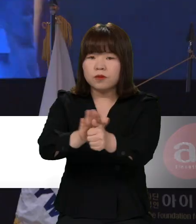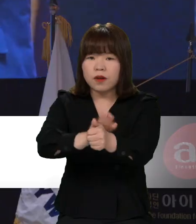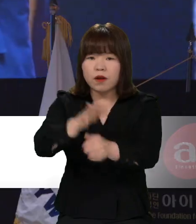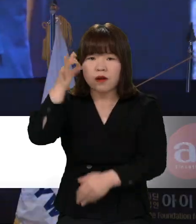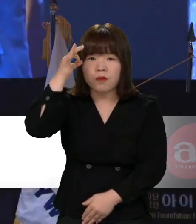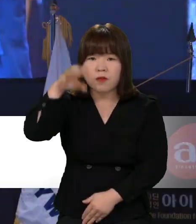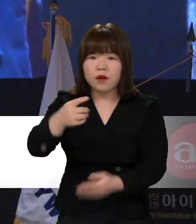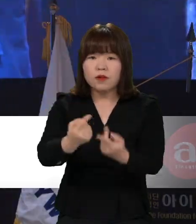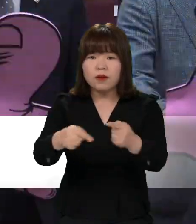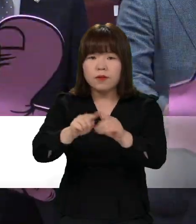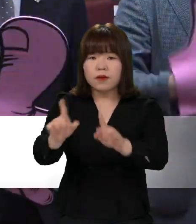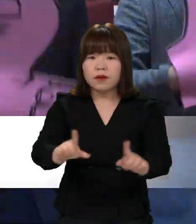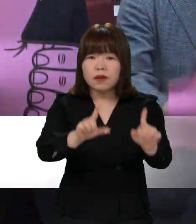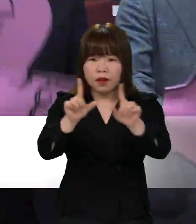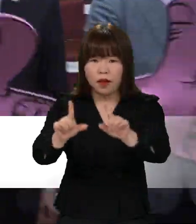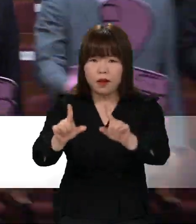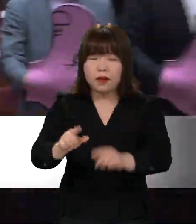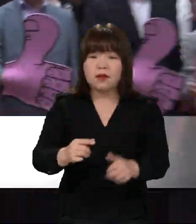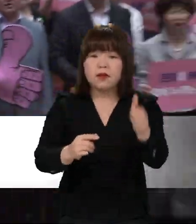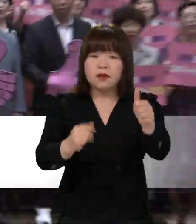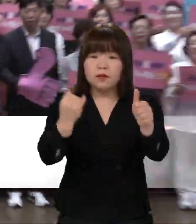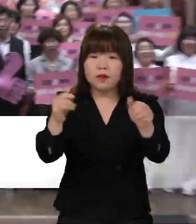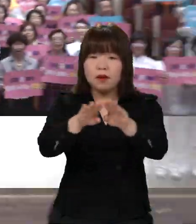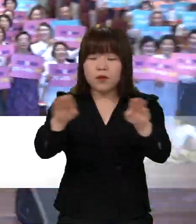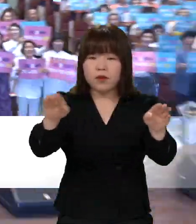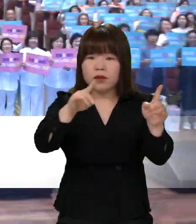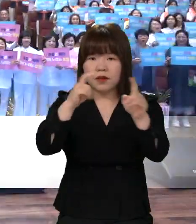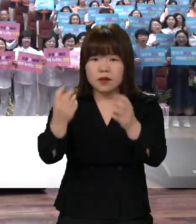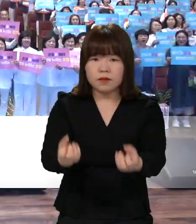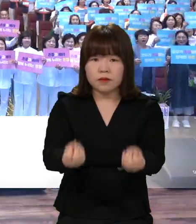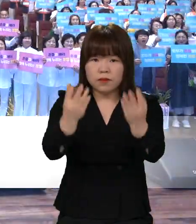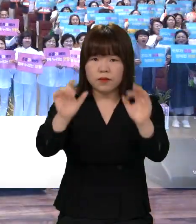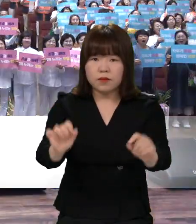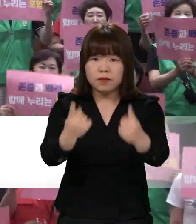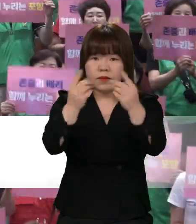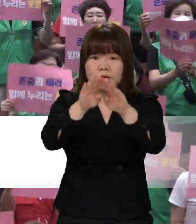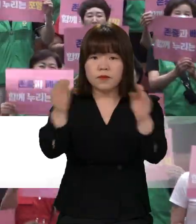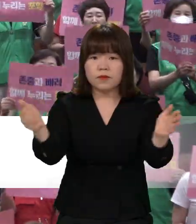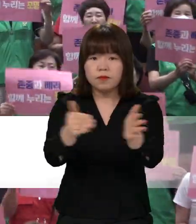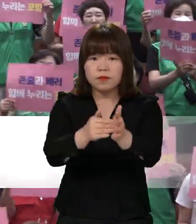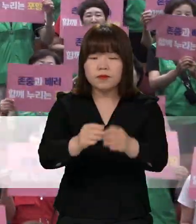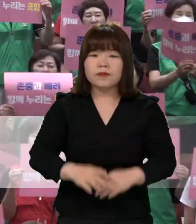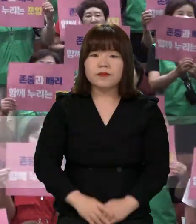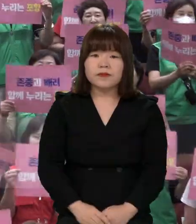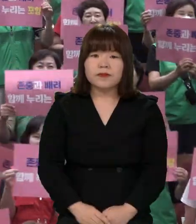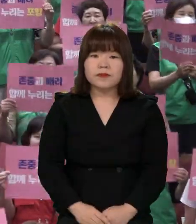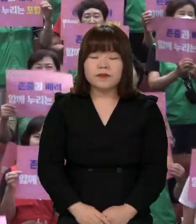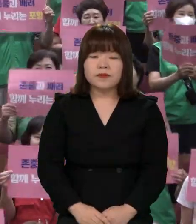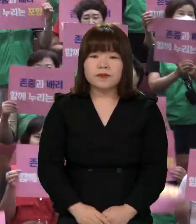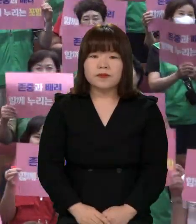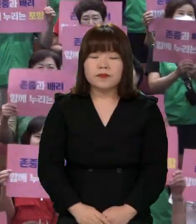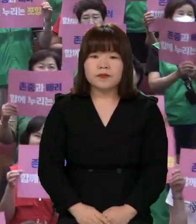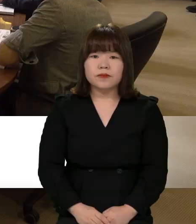함께 누리는 포을 슬로건으로 204년 양성평등주간 기념식과 함께